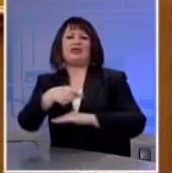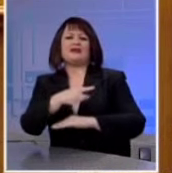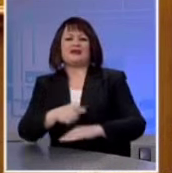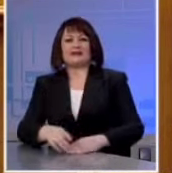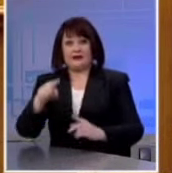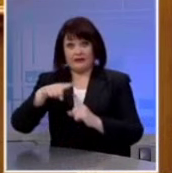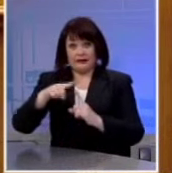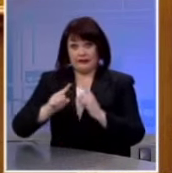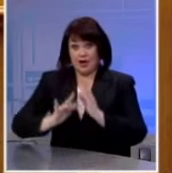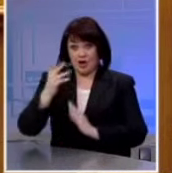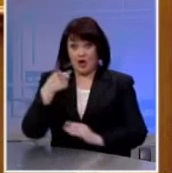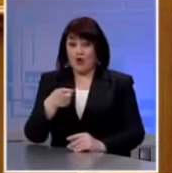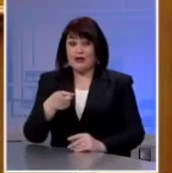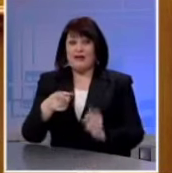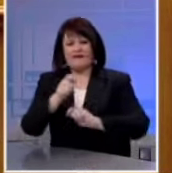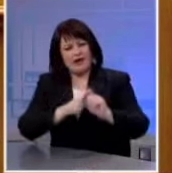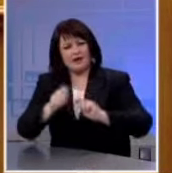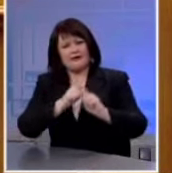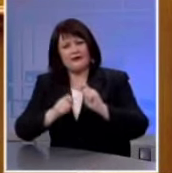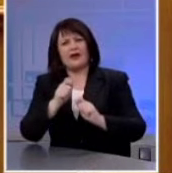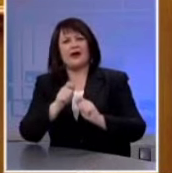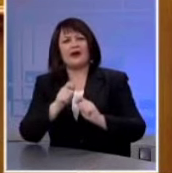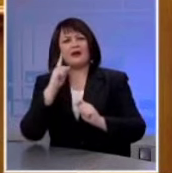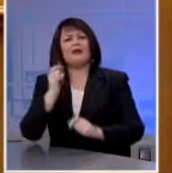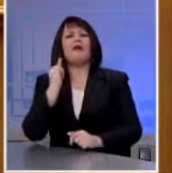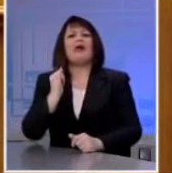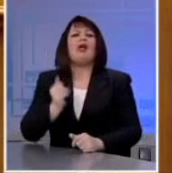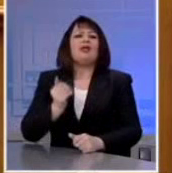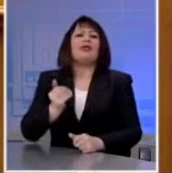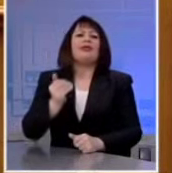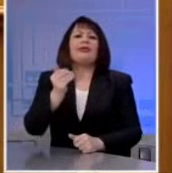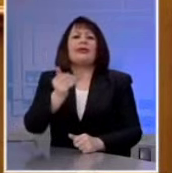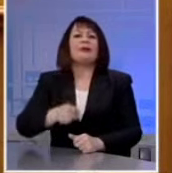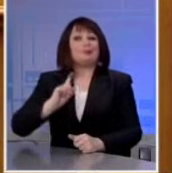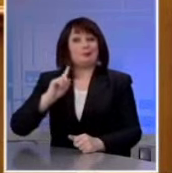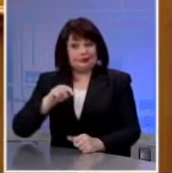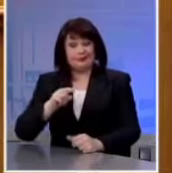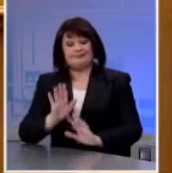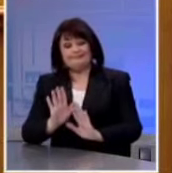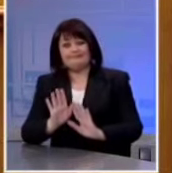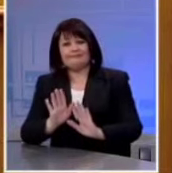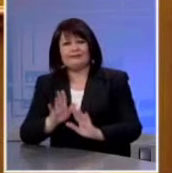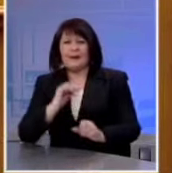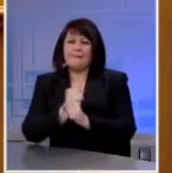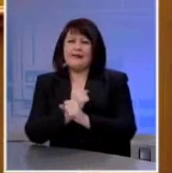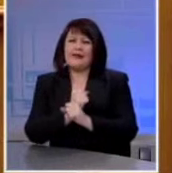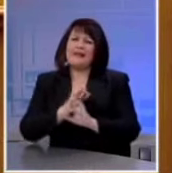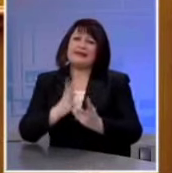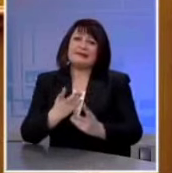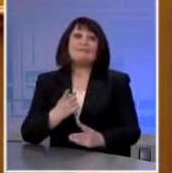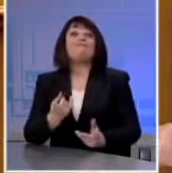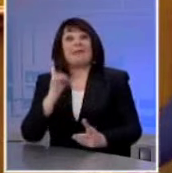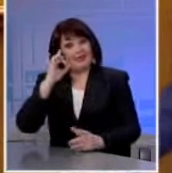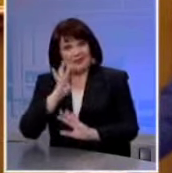τεχνολογία που δημιουργεί και δικαιολογεί καθυστερήσεις, ολιγορίες ή θελημένες ή